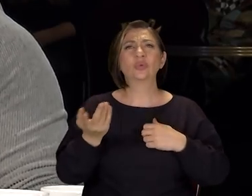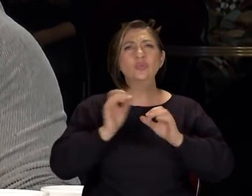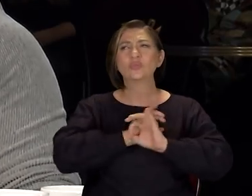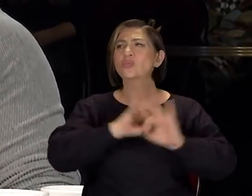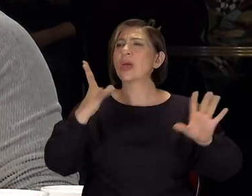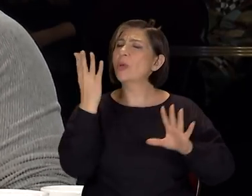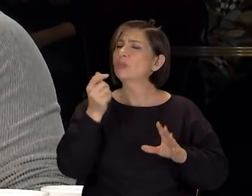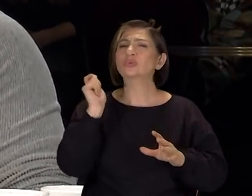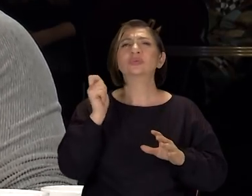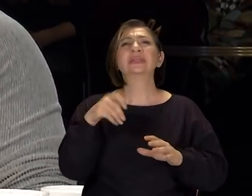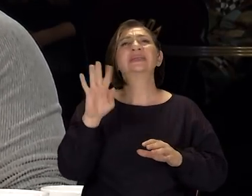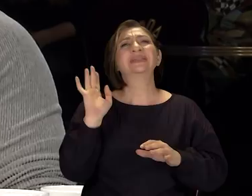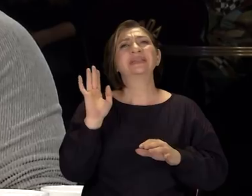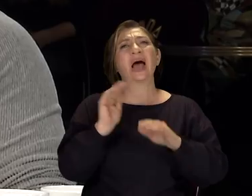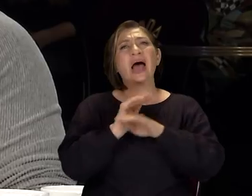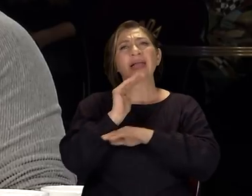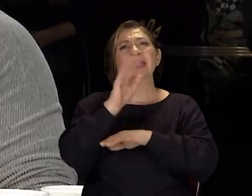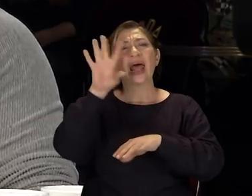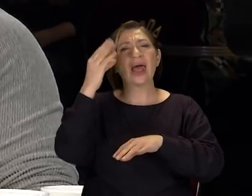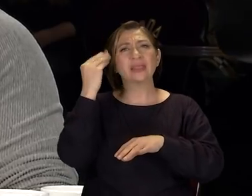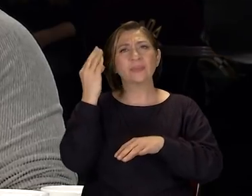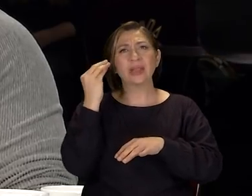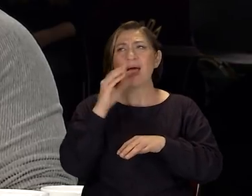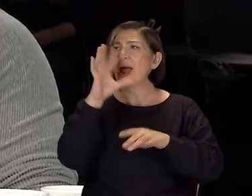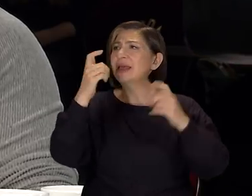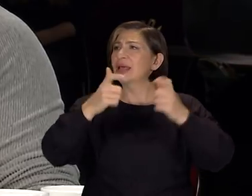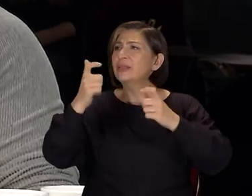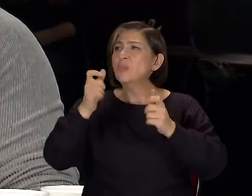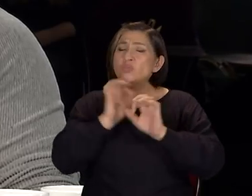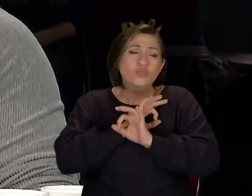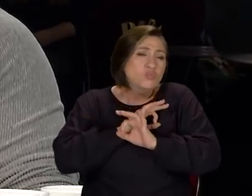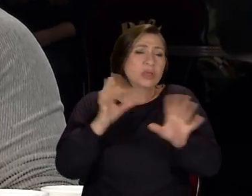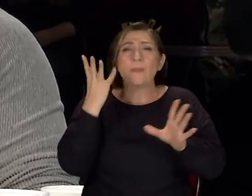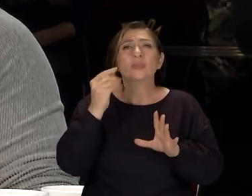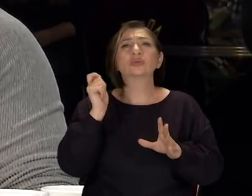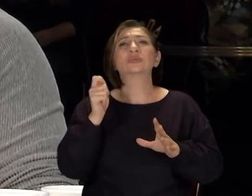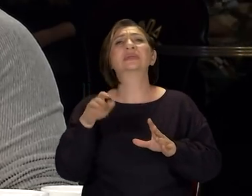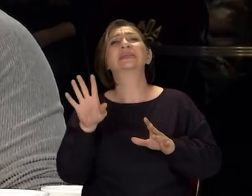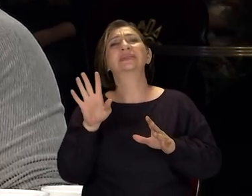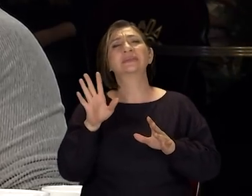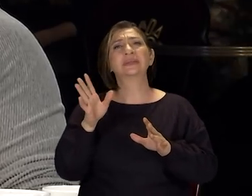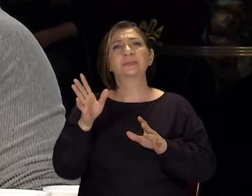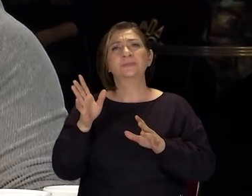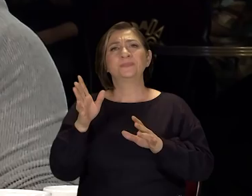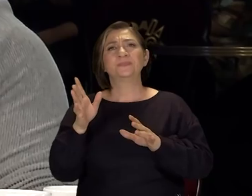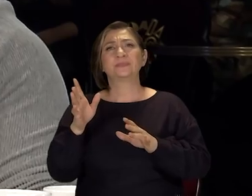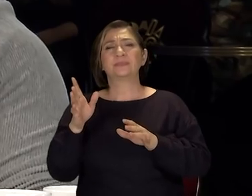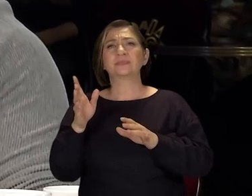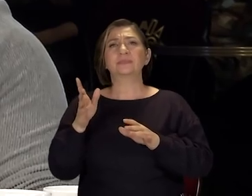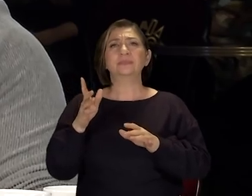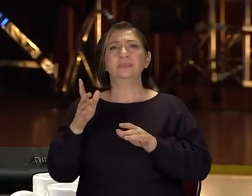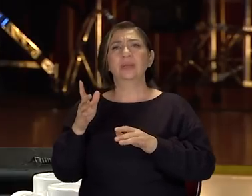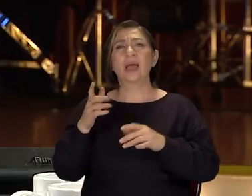Mükemmel olmak zorunda değilsin yani. Hmm. Hayatın her anlamında, hmm, her yerinde. Yani kalkıp hiç